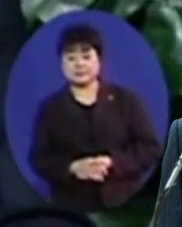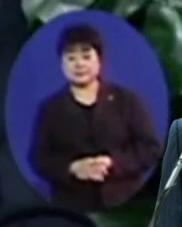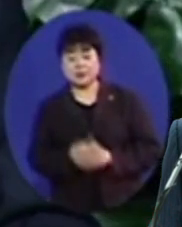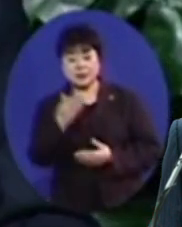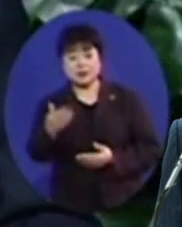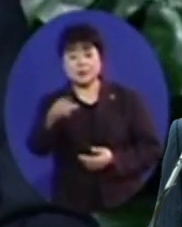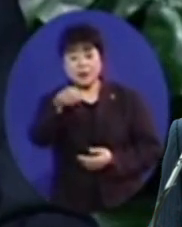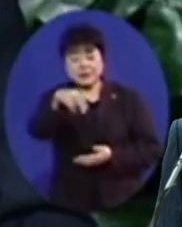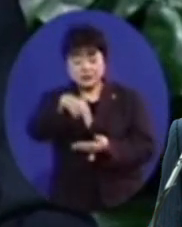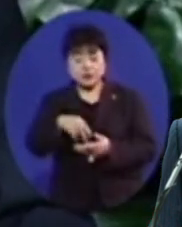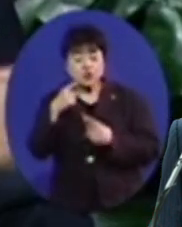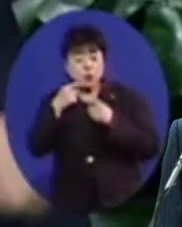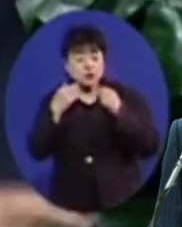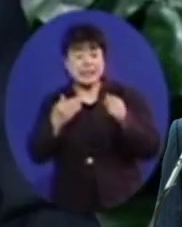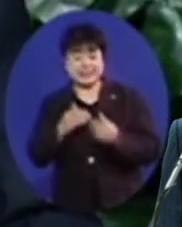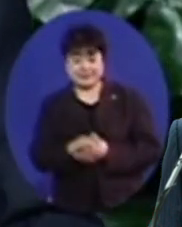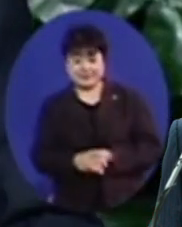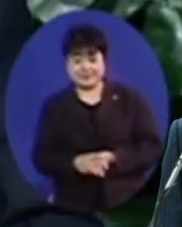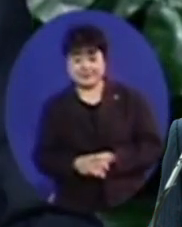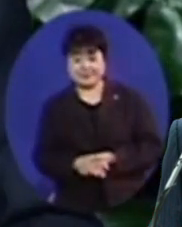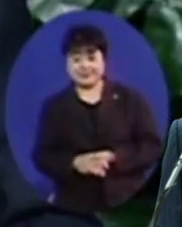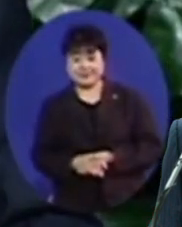여러분 앞에 서 있는 조용기가